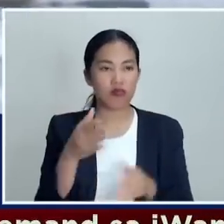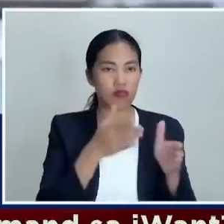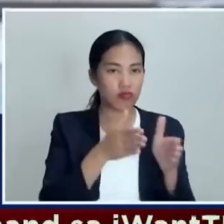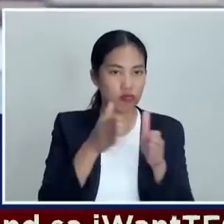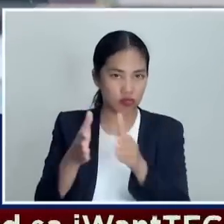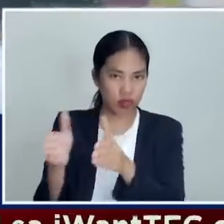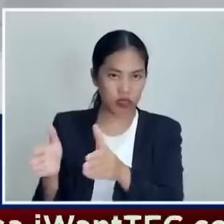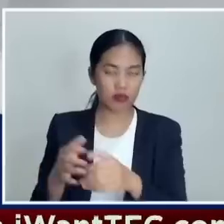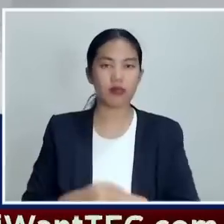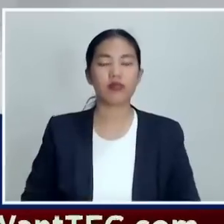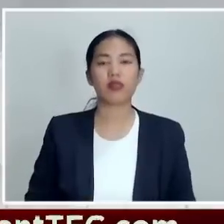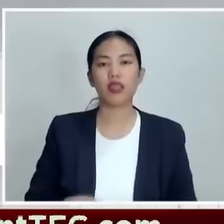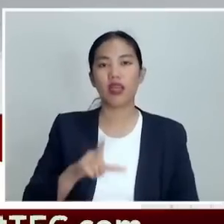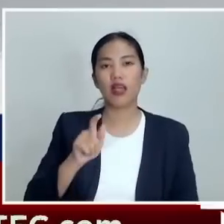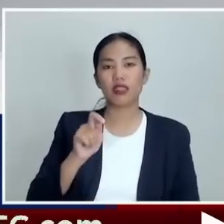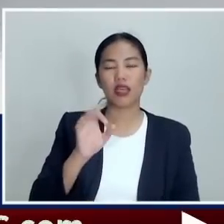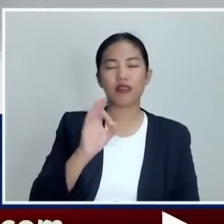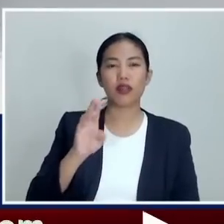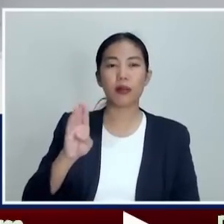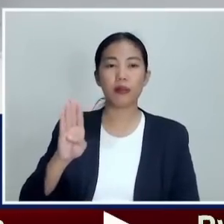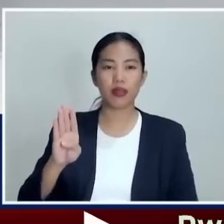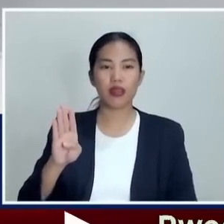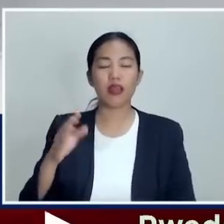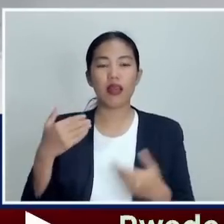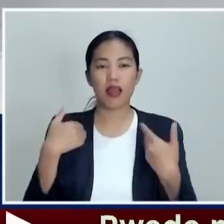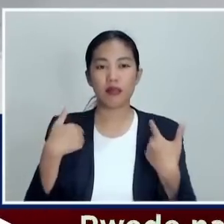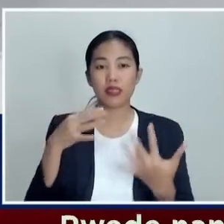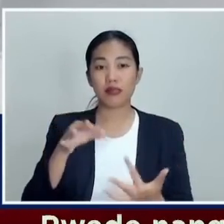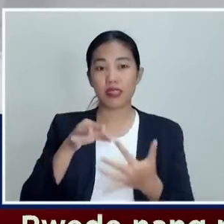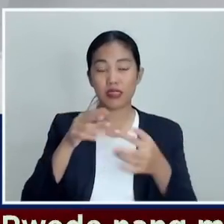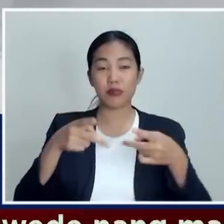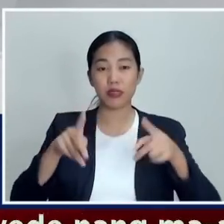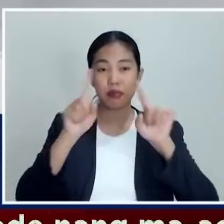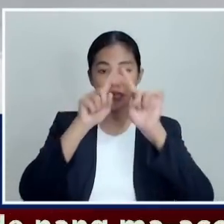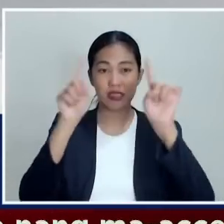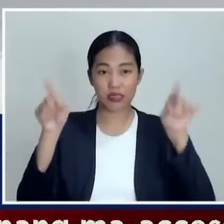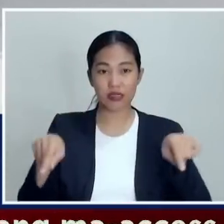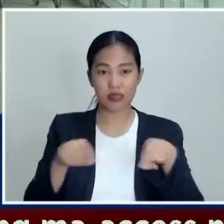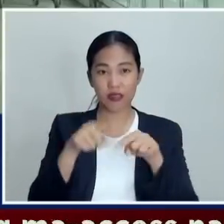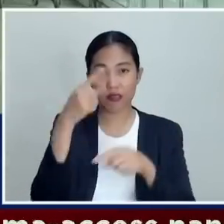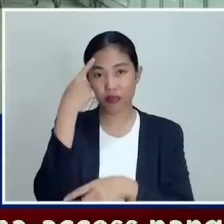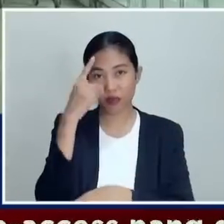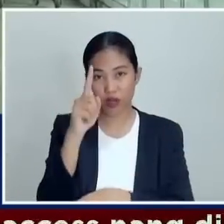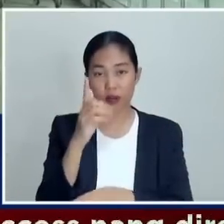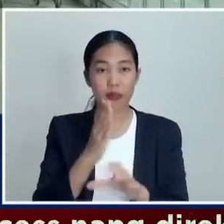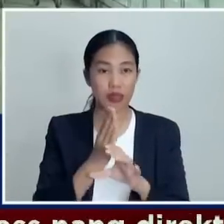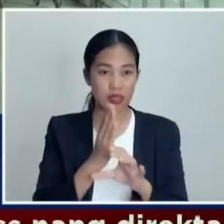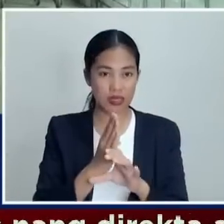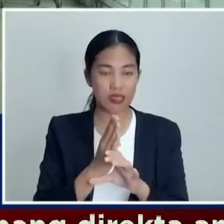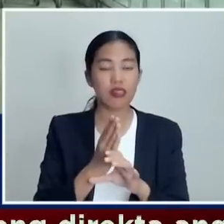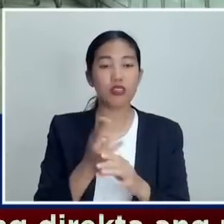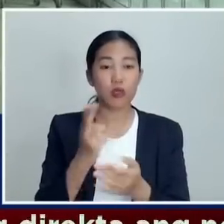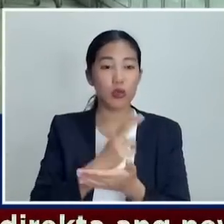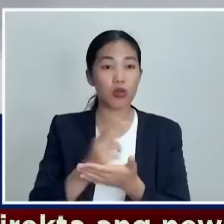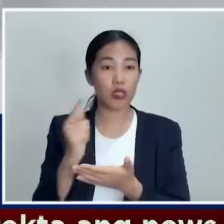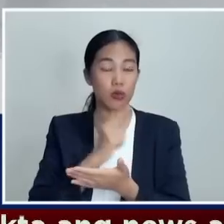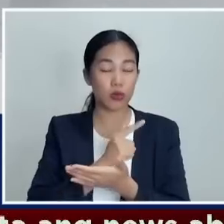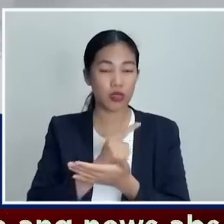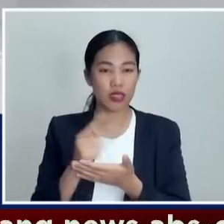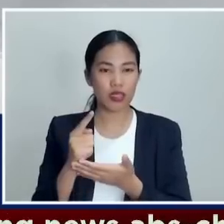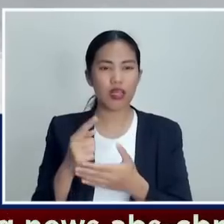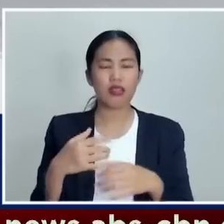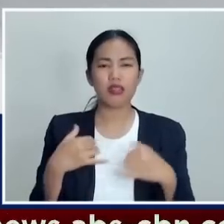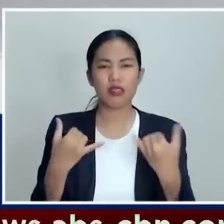rin ng LTFRB ang ibibigay na special permit sa mga bus para sa Semana Santa. Ngayon pa lang, umaabot na sa